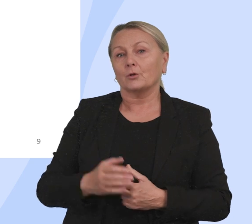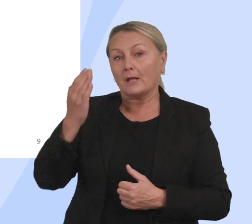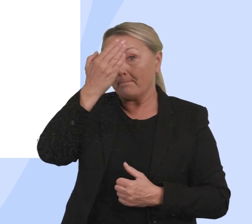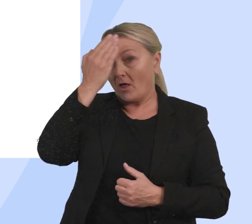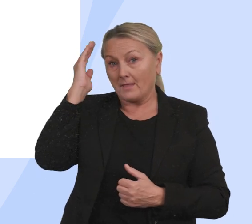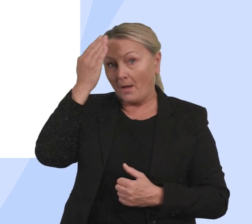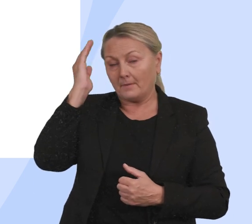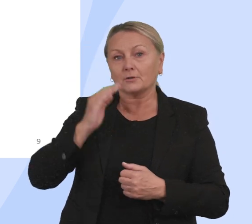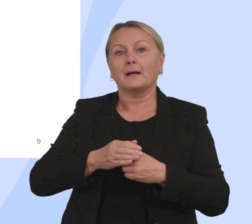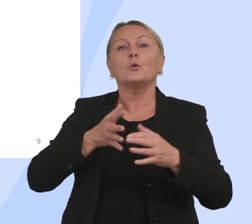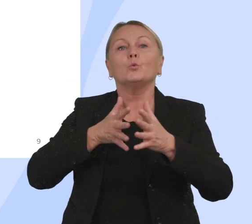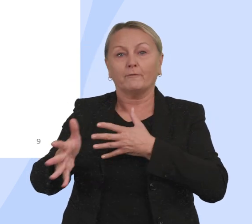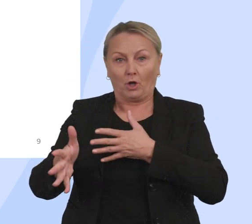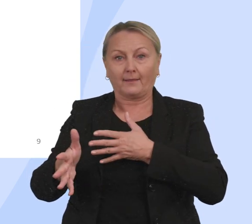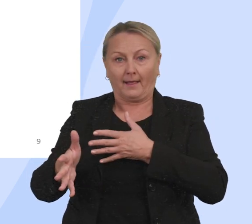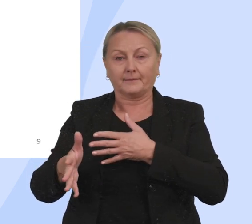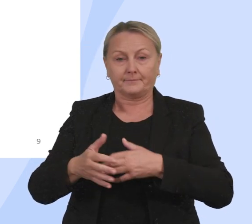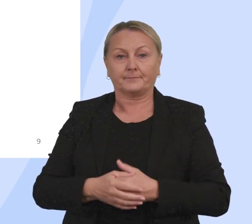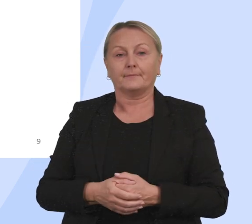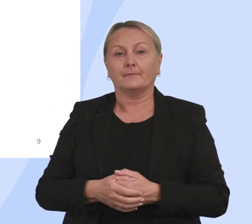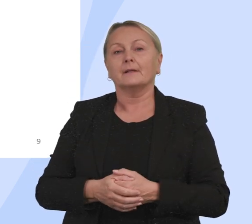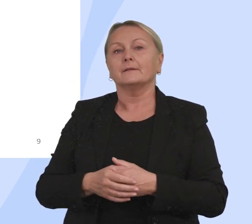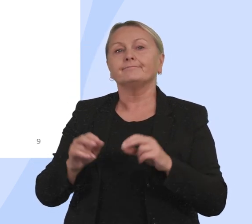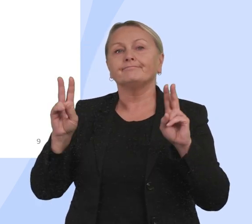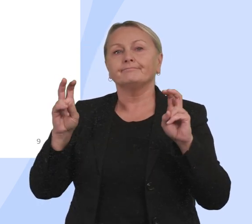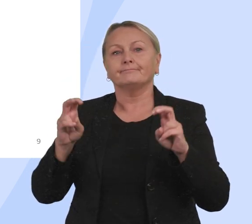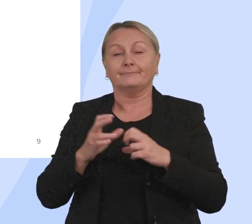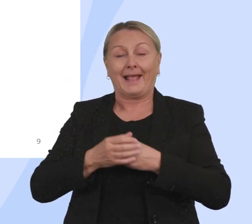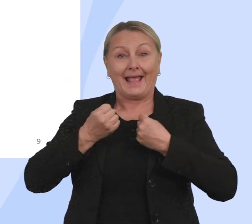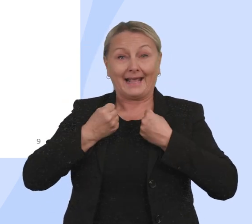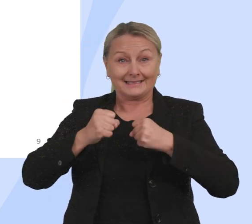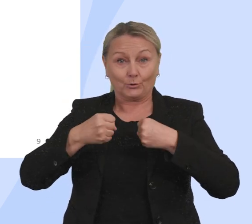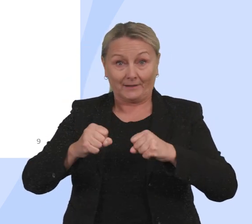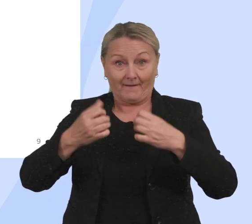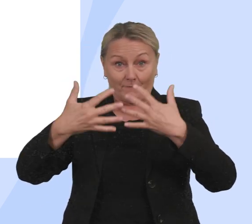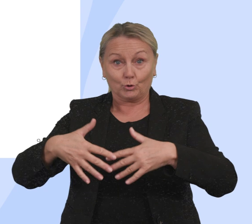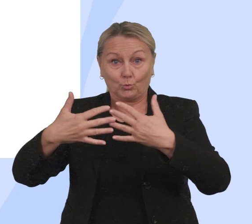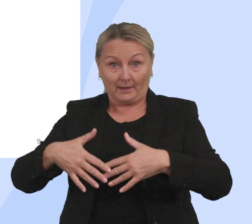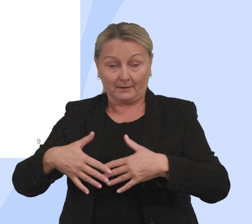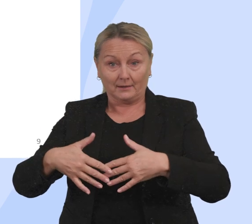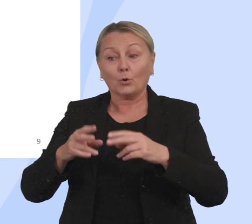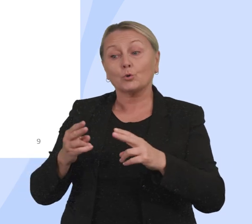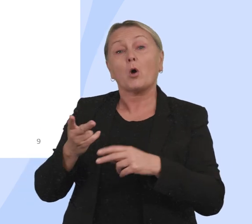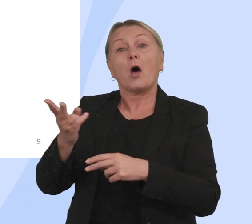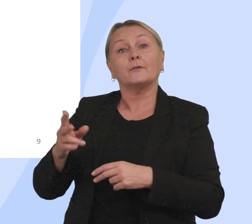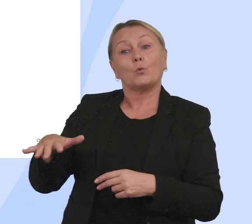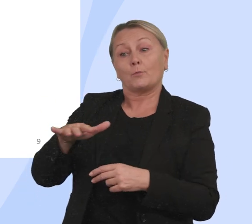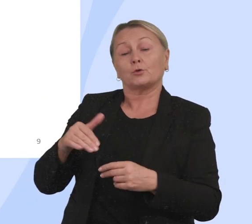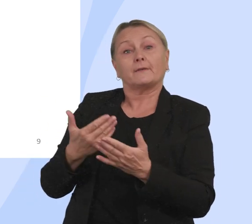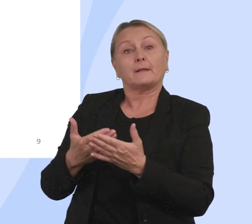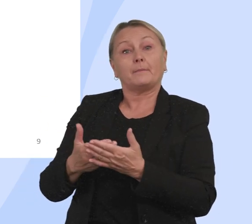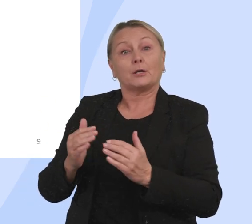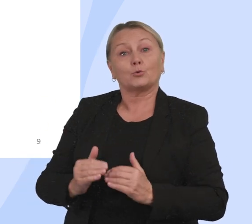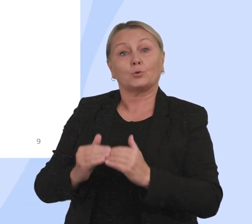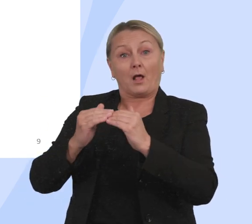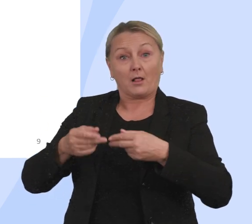den udførende, vi kalder eksekutive funktioner. Der er også andre områder, som f.eks. social adfærd, og sådan noget, som er primært placeret